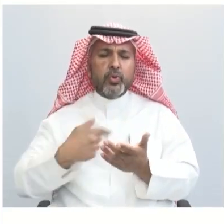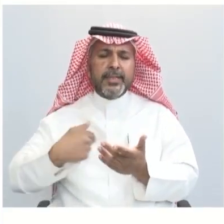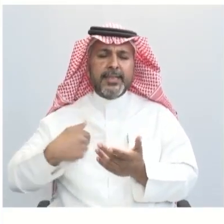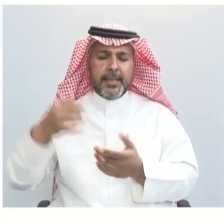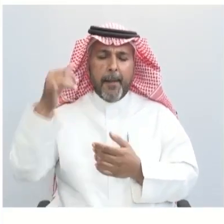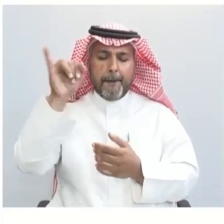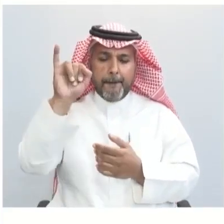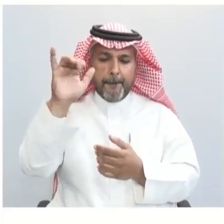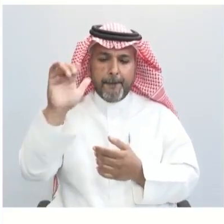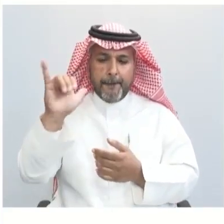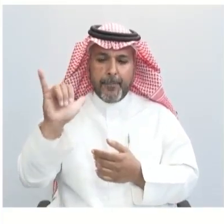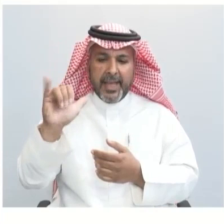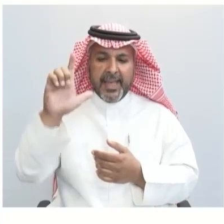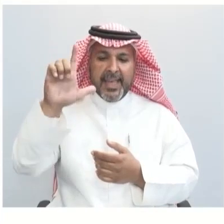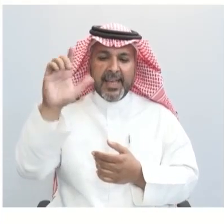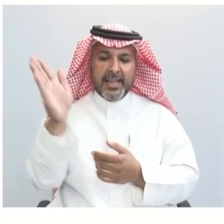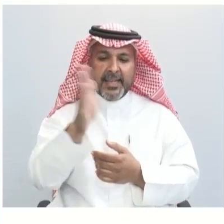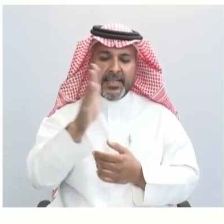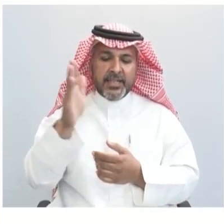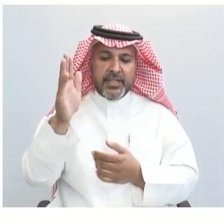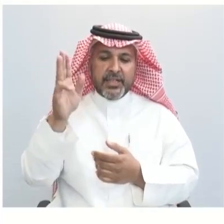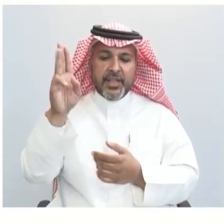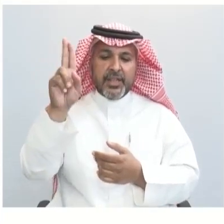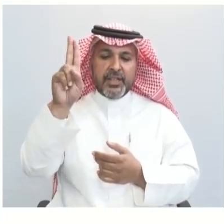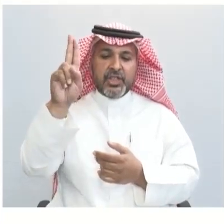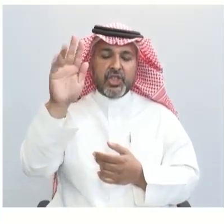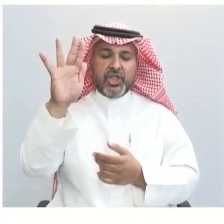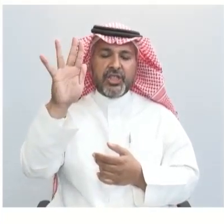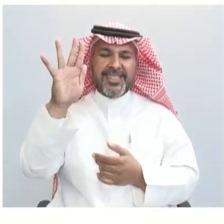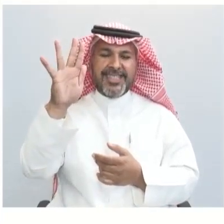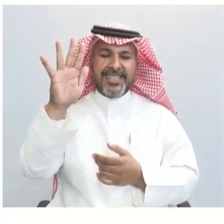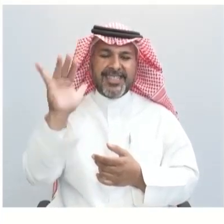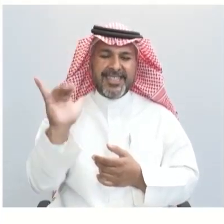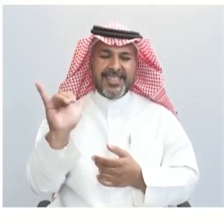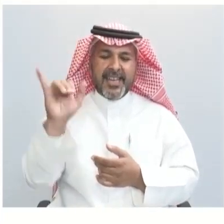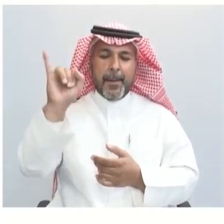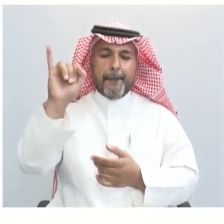mailchimp.com. بعد ذلك قم باختيار الساين أب.